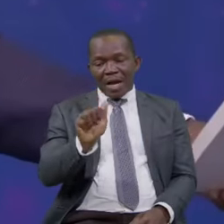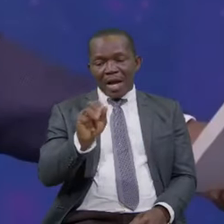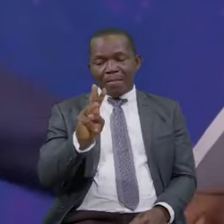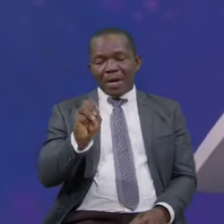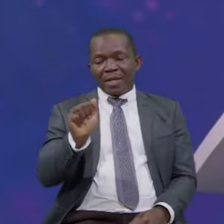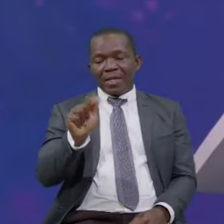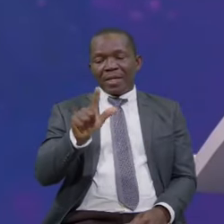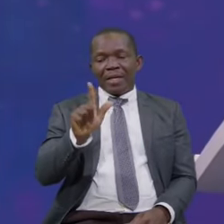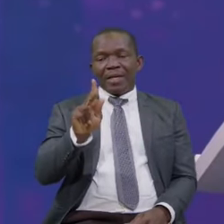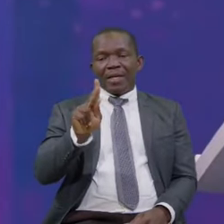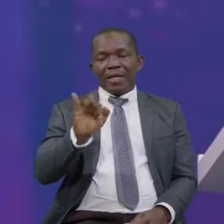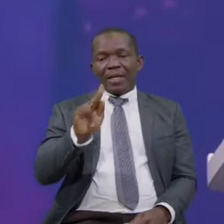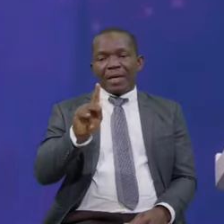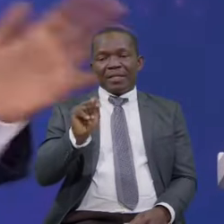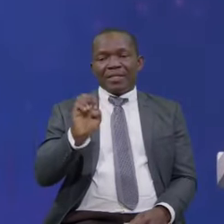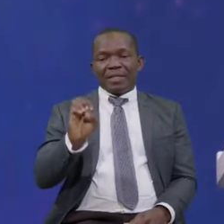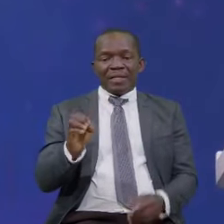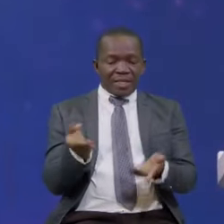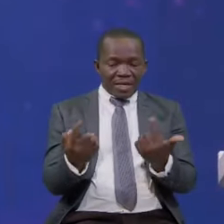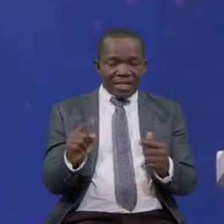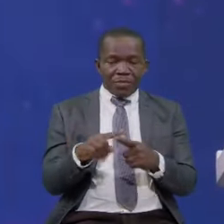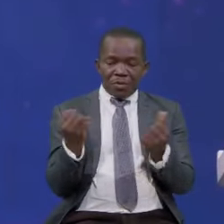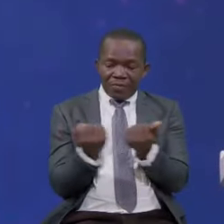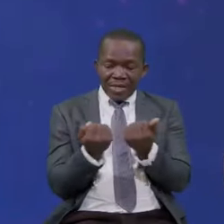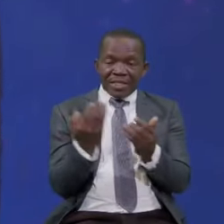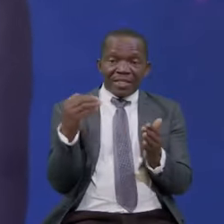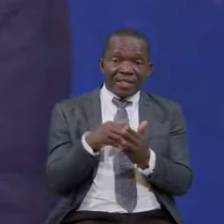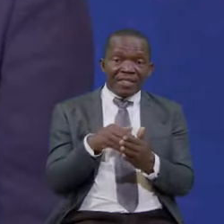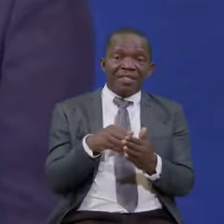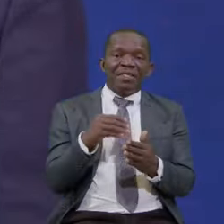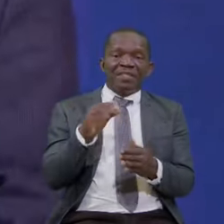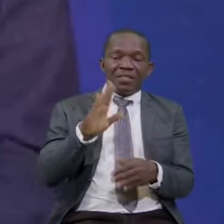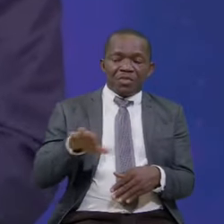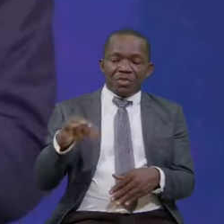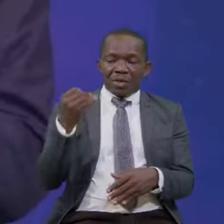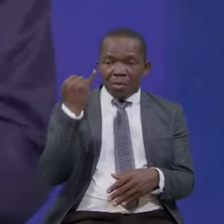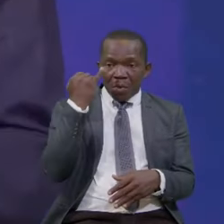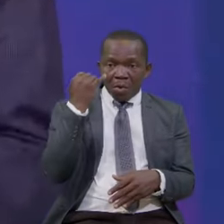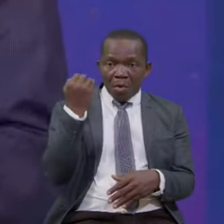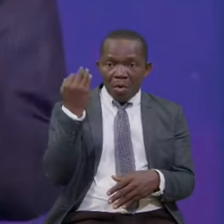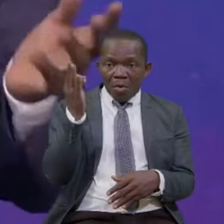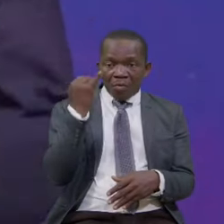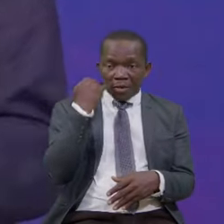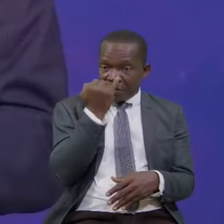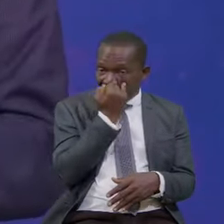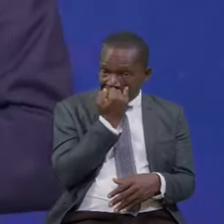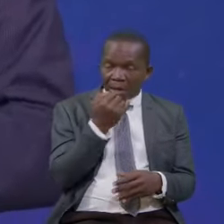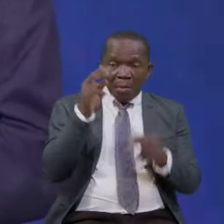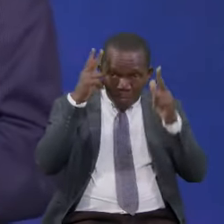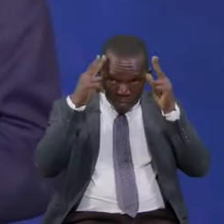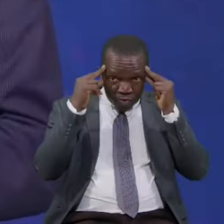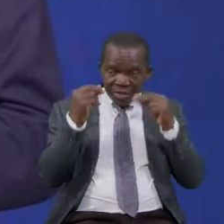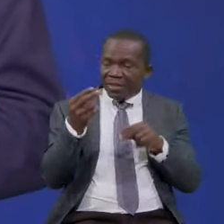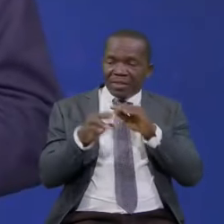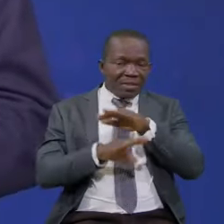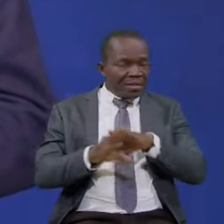enfants d'Israël et il voulit détruire tout le monde il ne voyent pas les améicites il voyaient celui qui est